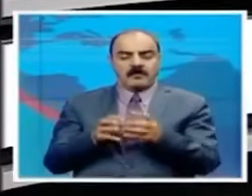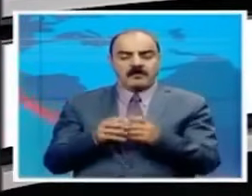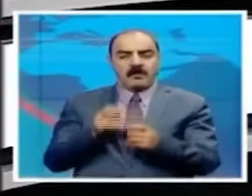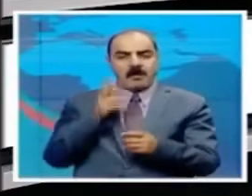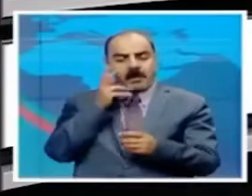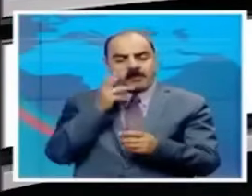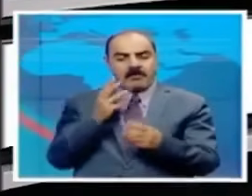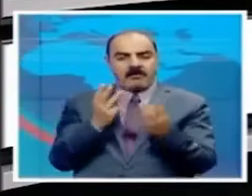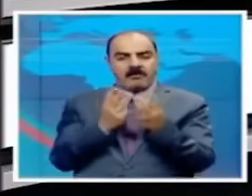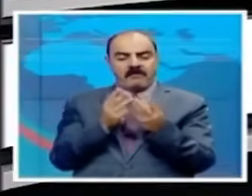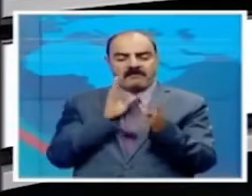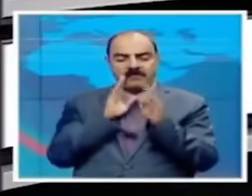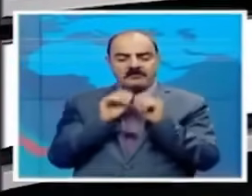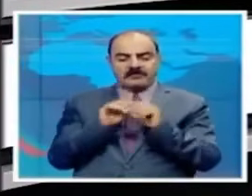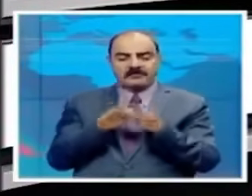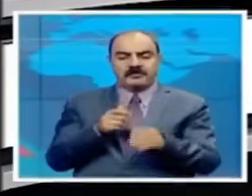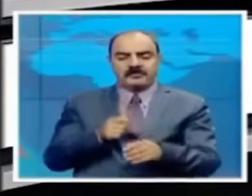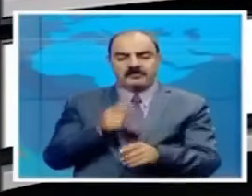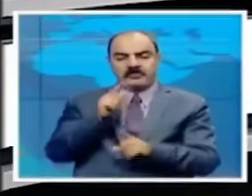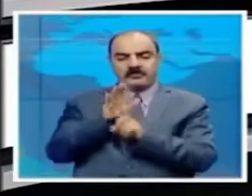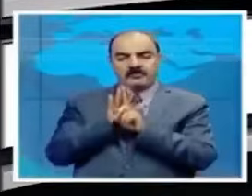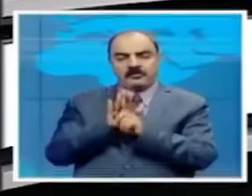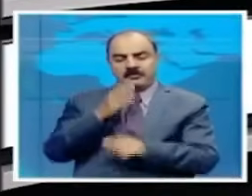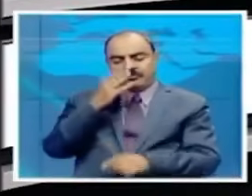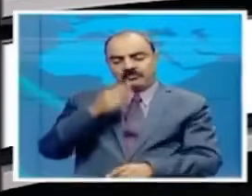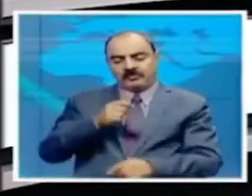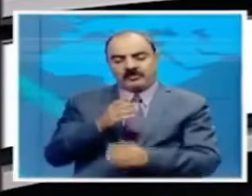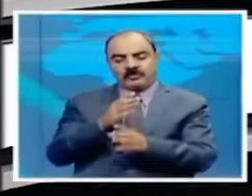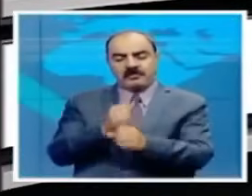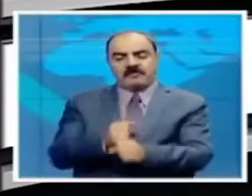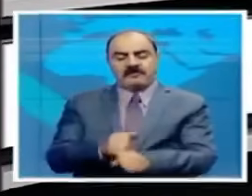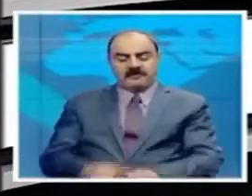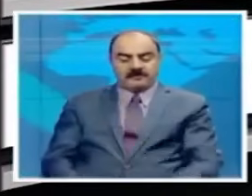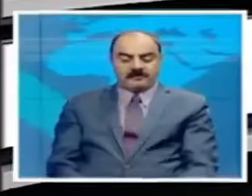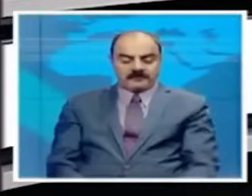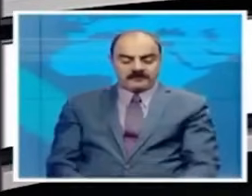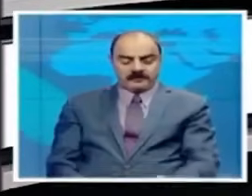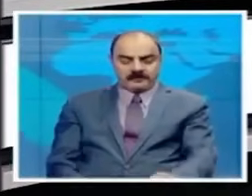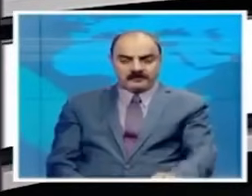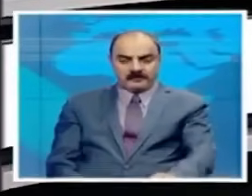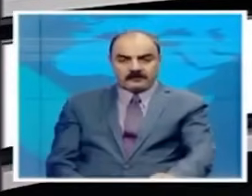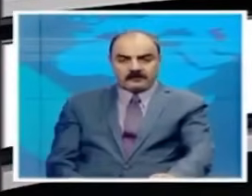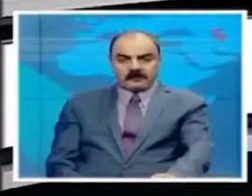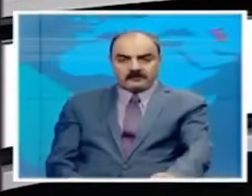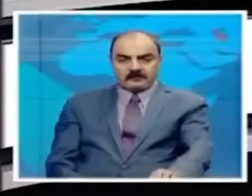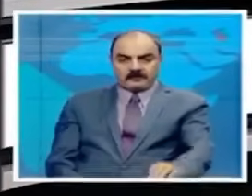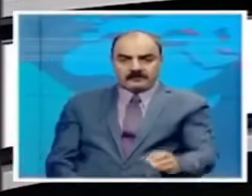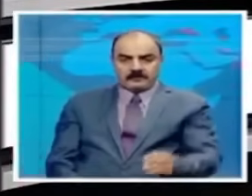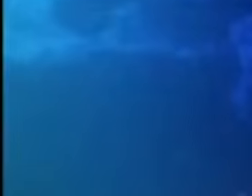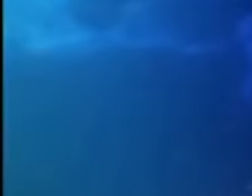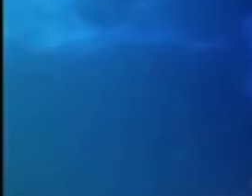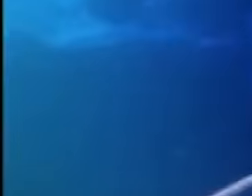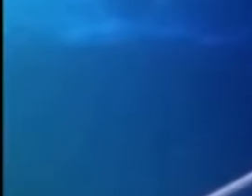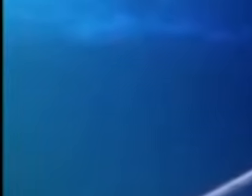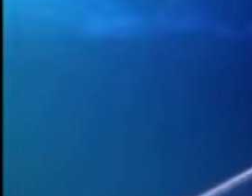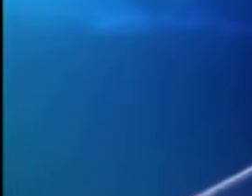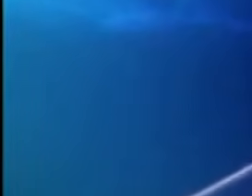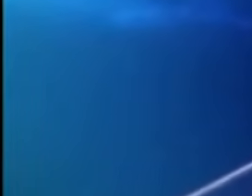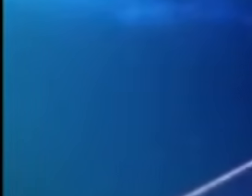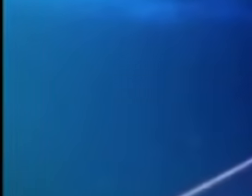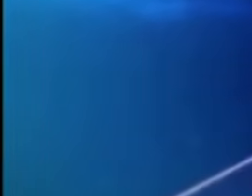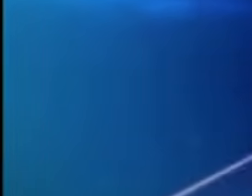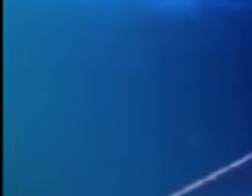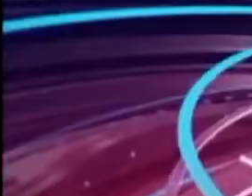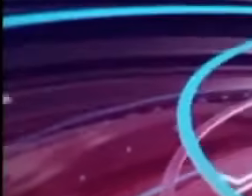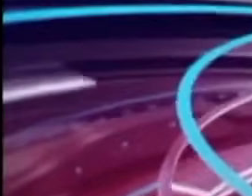مسبير.إيجي عنواننا الإلكتروني. شكرا لكم لطيب المتابعة وإلى اللقاء. في أمان الله.